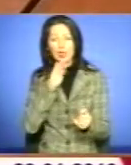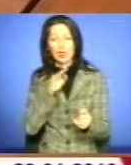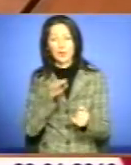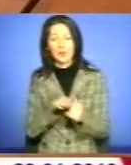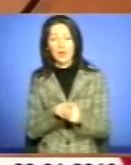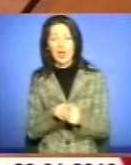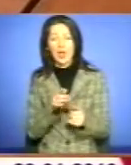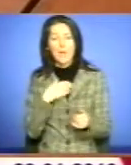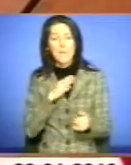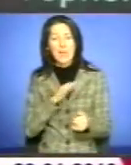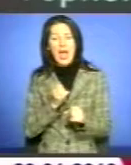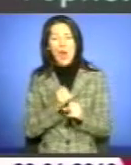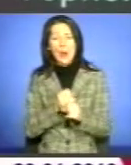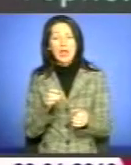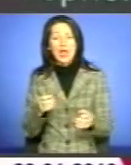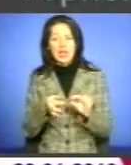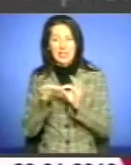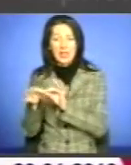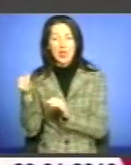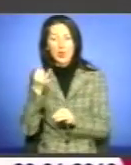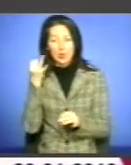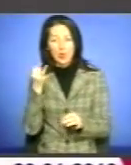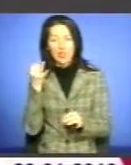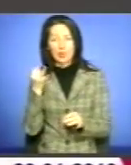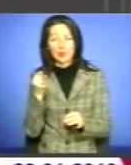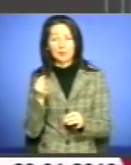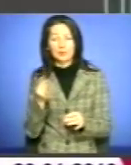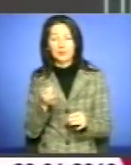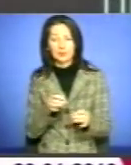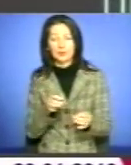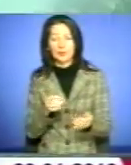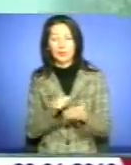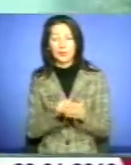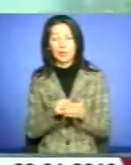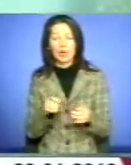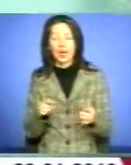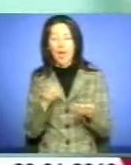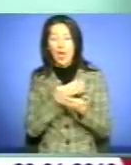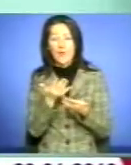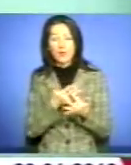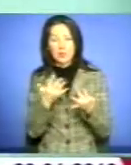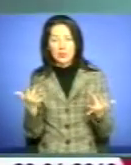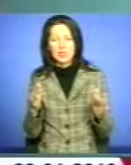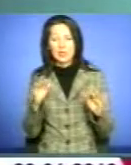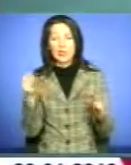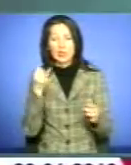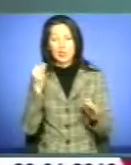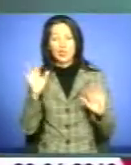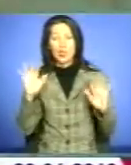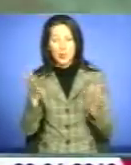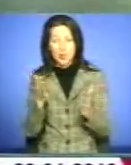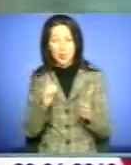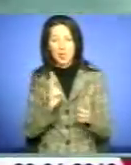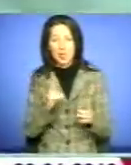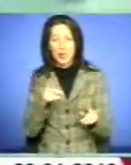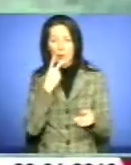детального історичного екскурсу. Стрічка складається з епізодів, своєрідних мазків, з яких вимальовується картина створення, занепаду і відродження